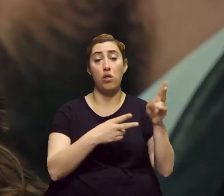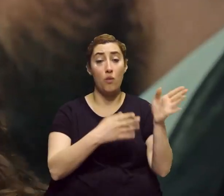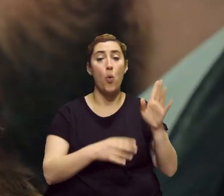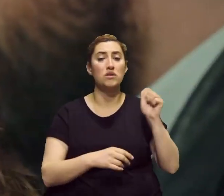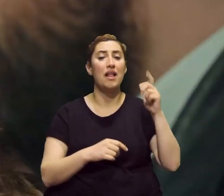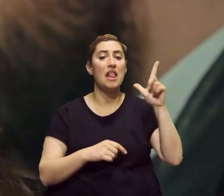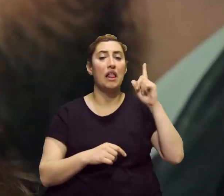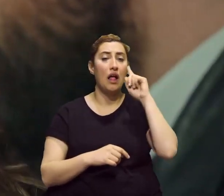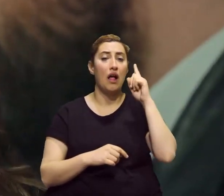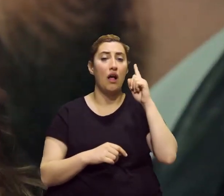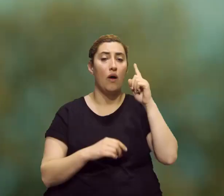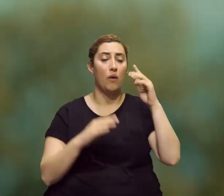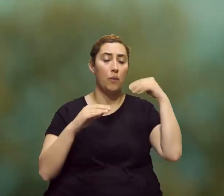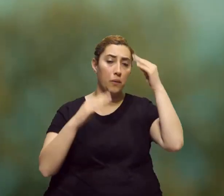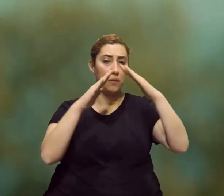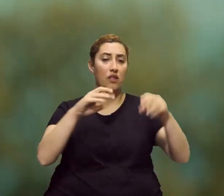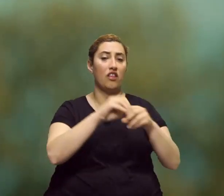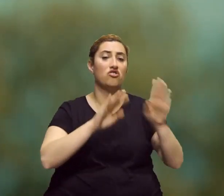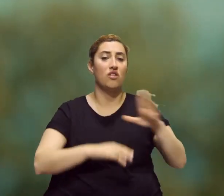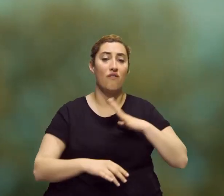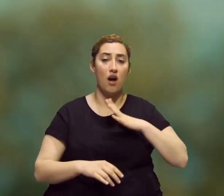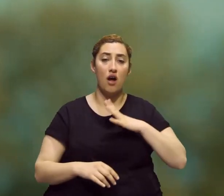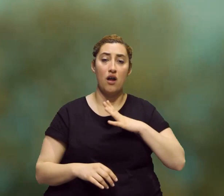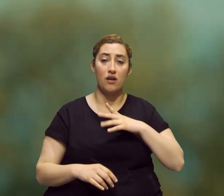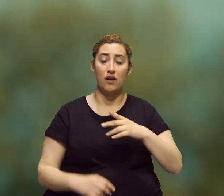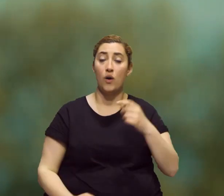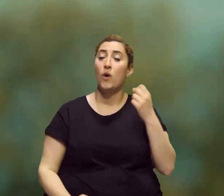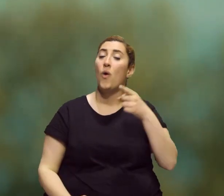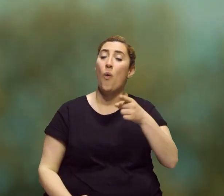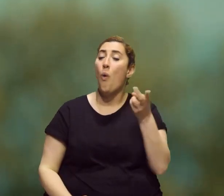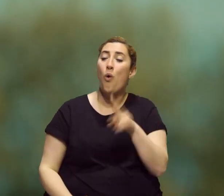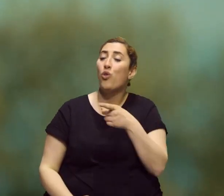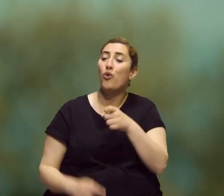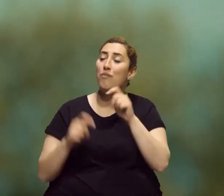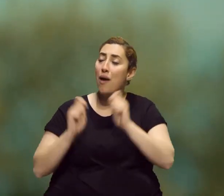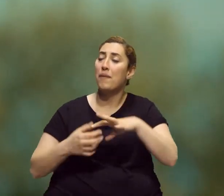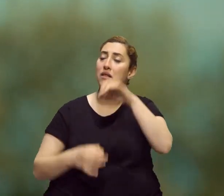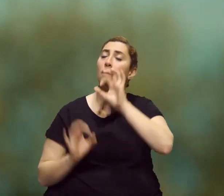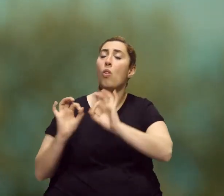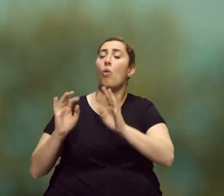sırada Leyla zaten tekkedeydi. Suikastçı suikastçıdır.